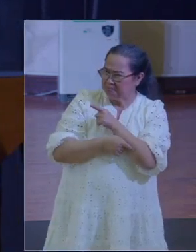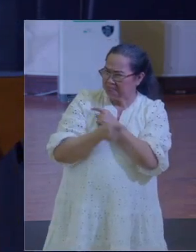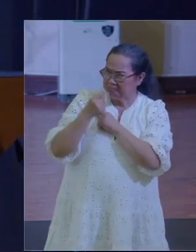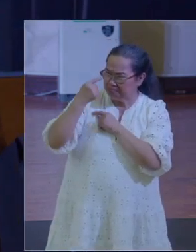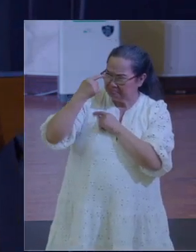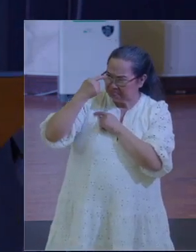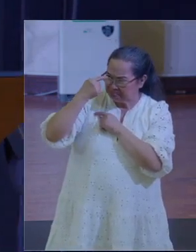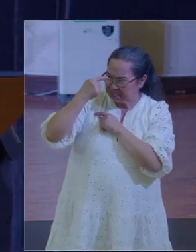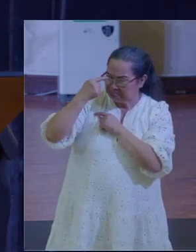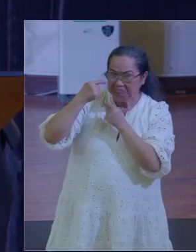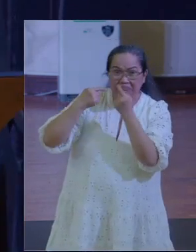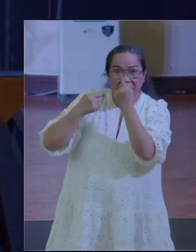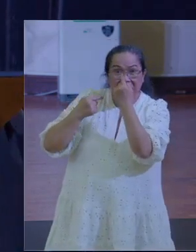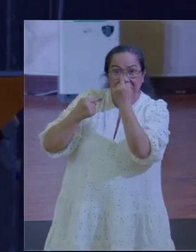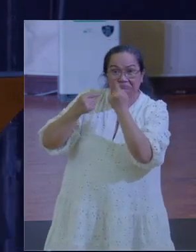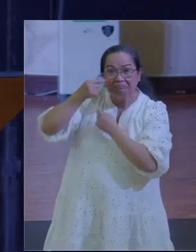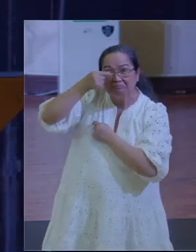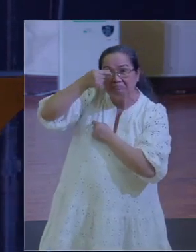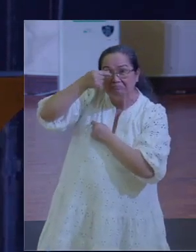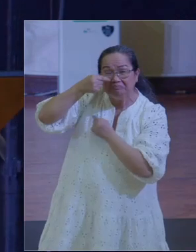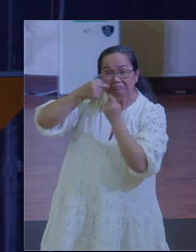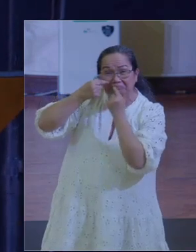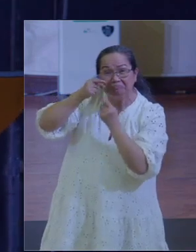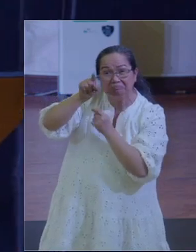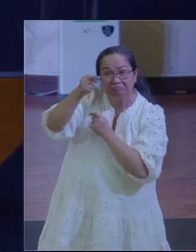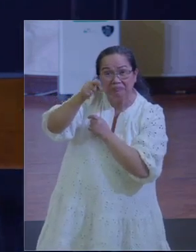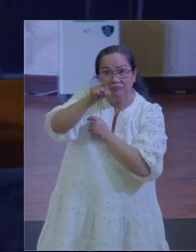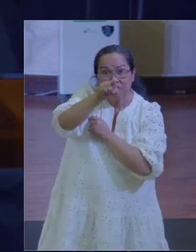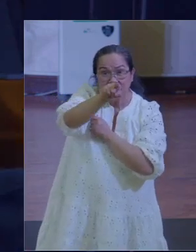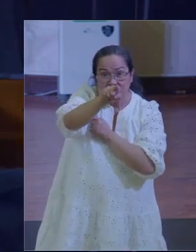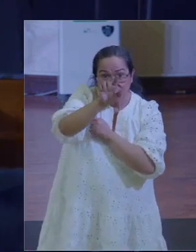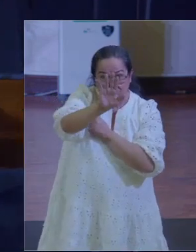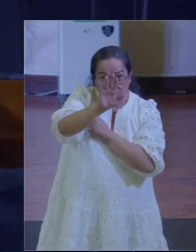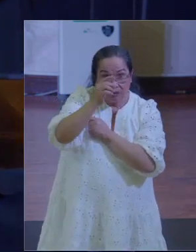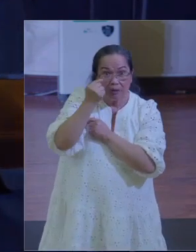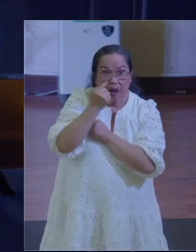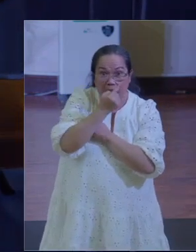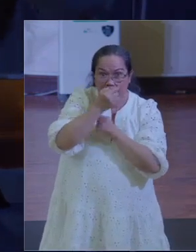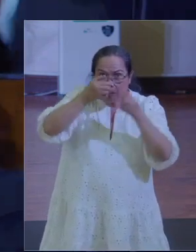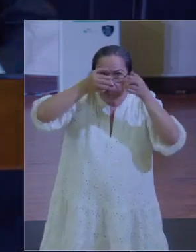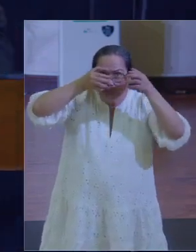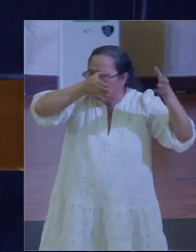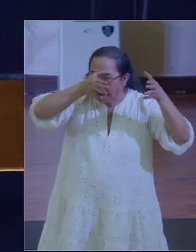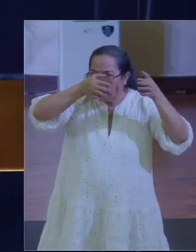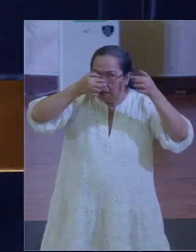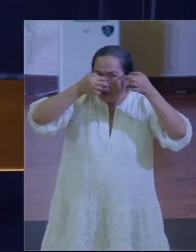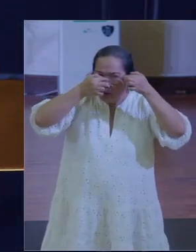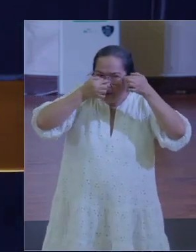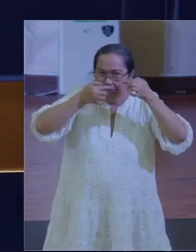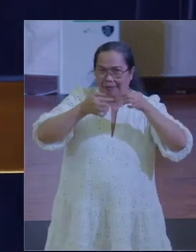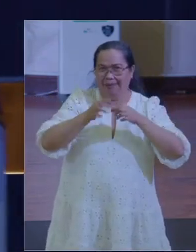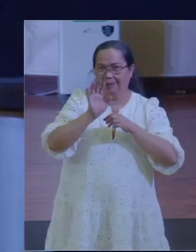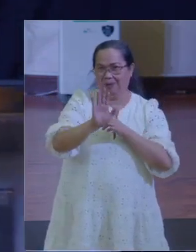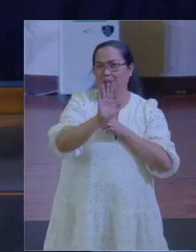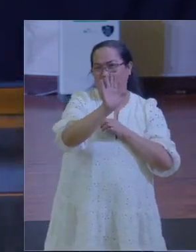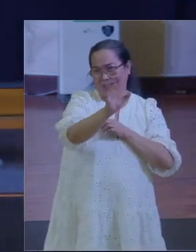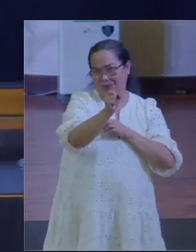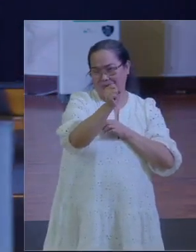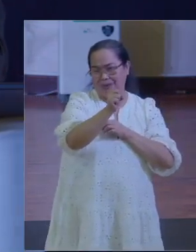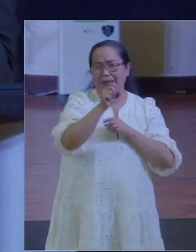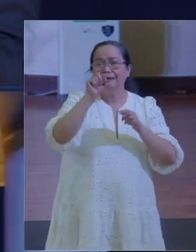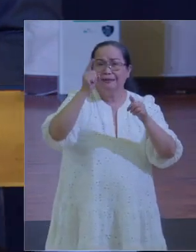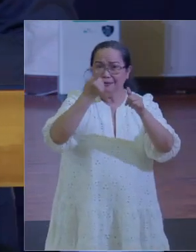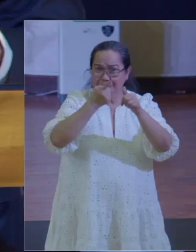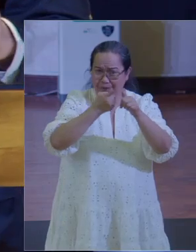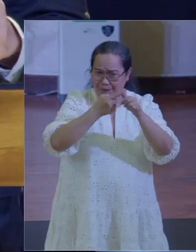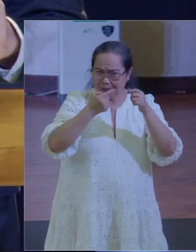muta sa iyong kapatid samantalang may troso sa iyong mata? Ang sabi ganun, tanggalin mo muna